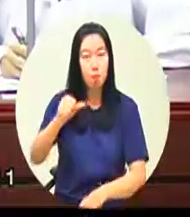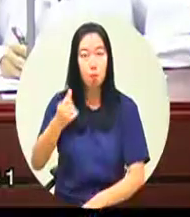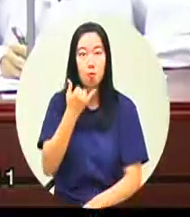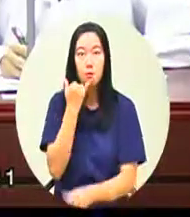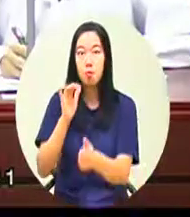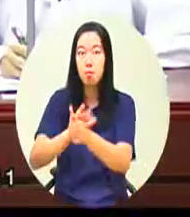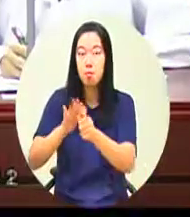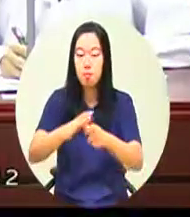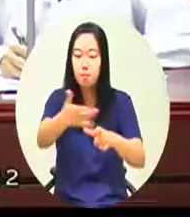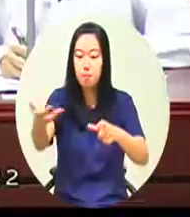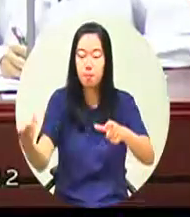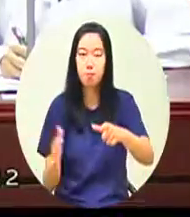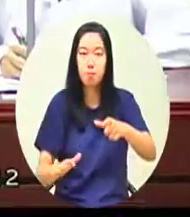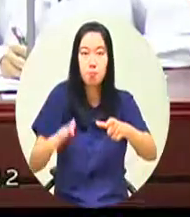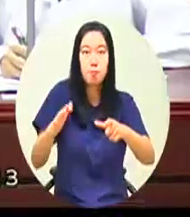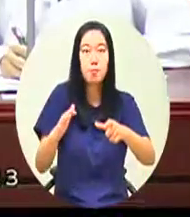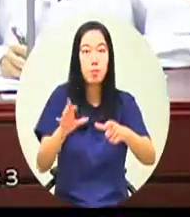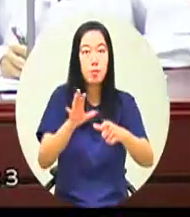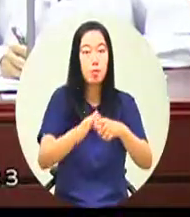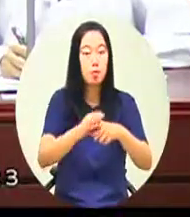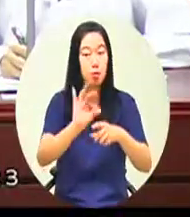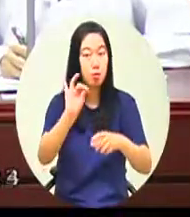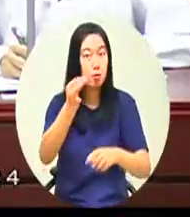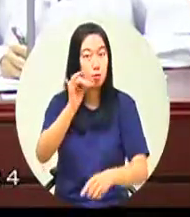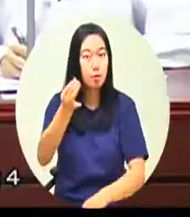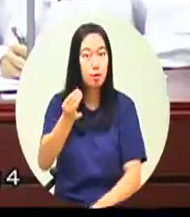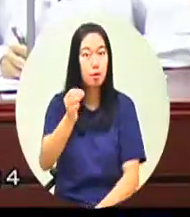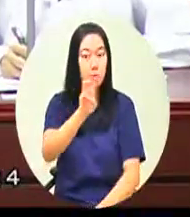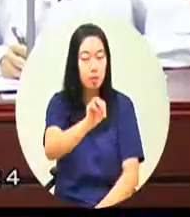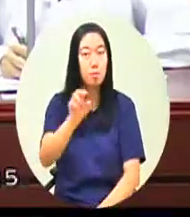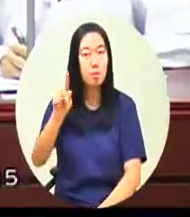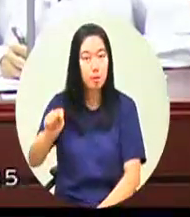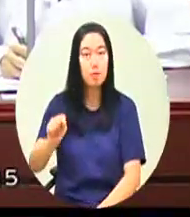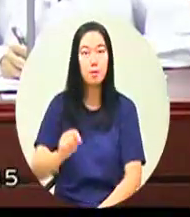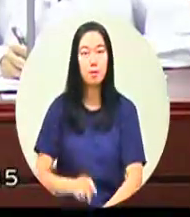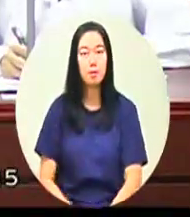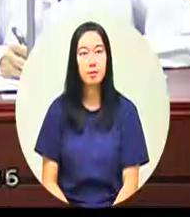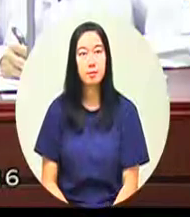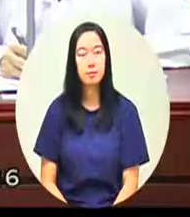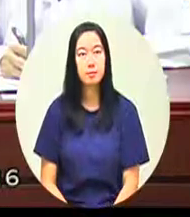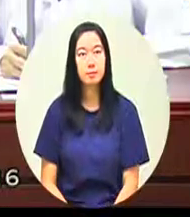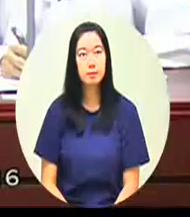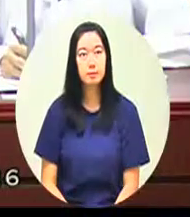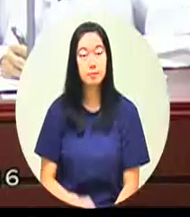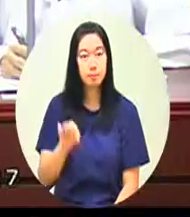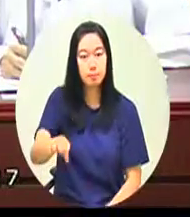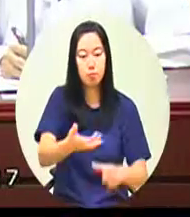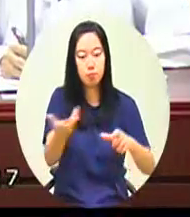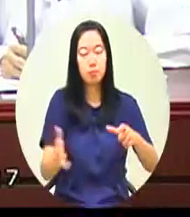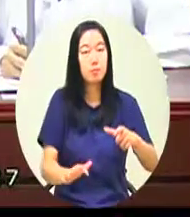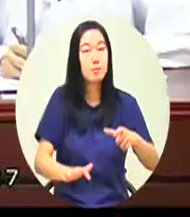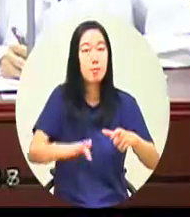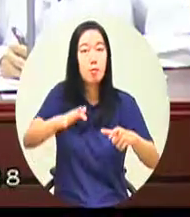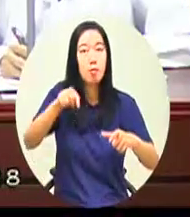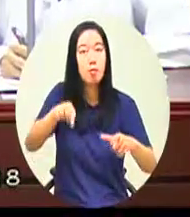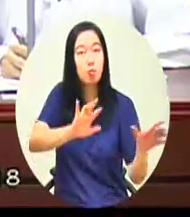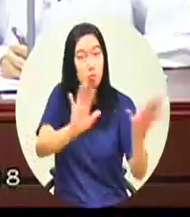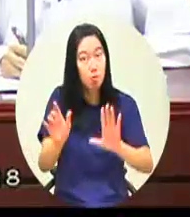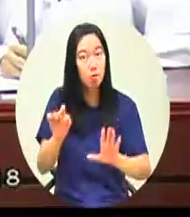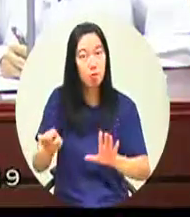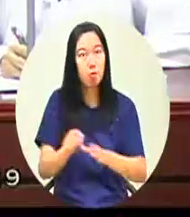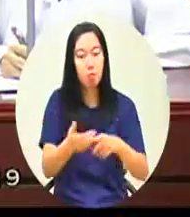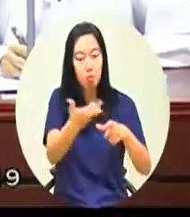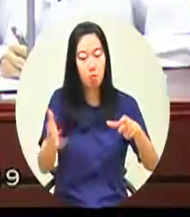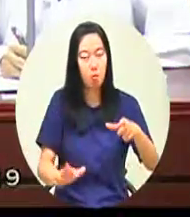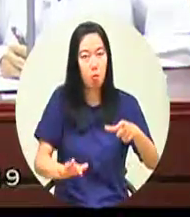100万吨吼，来增加咱遮的点宝溪流域的自洪量。那这边饮水吼，我想自洪池有发